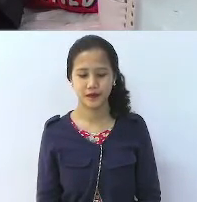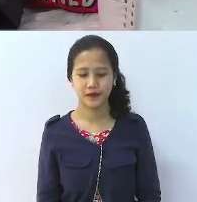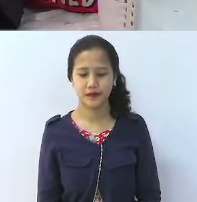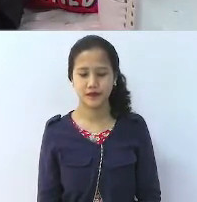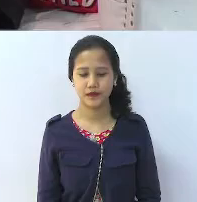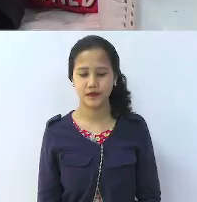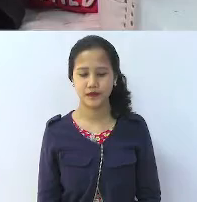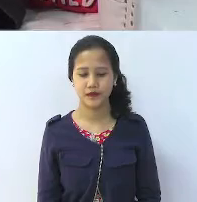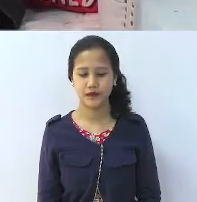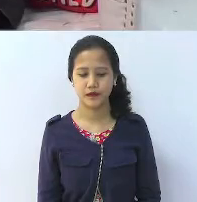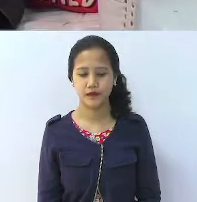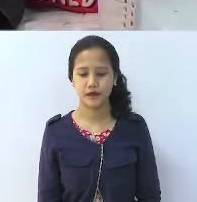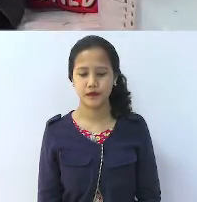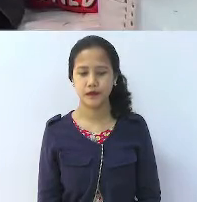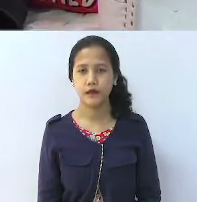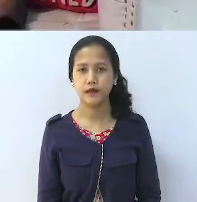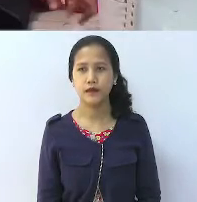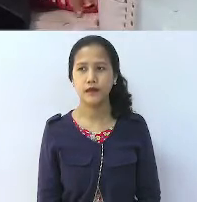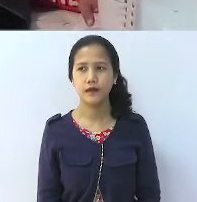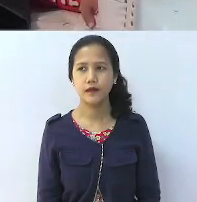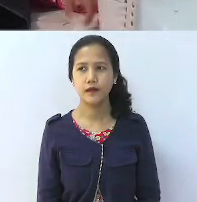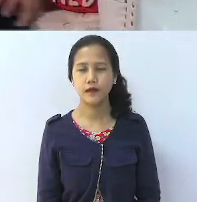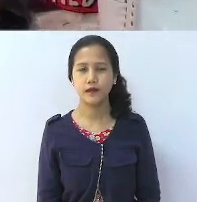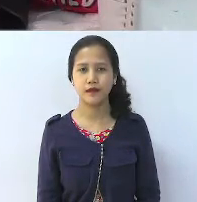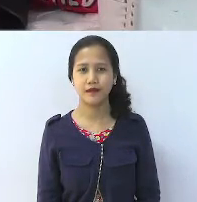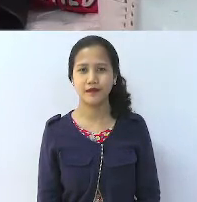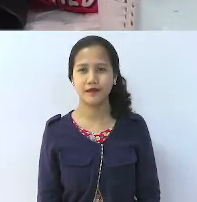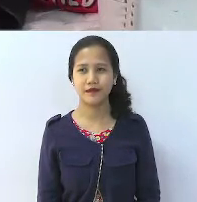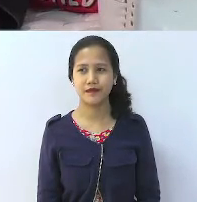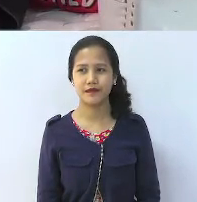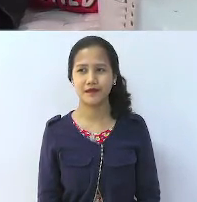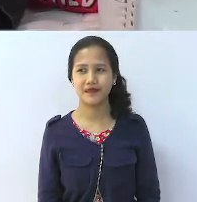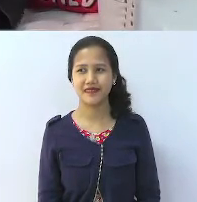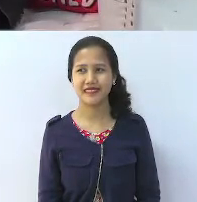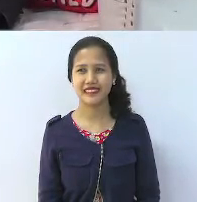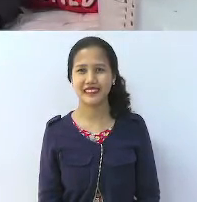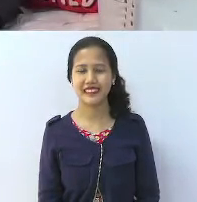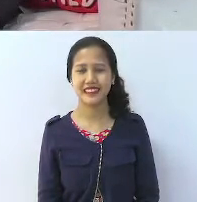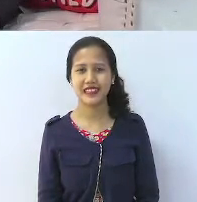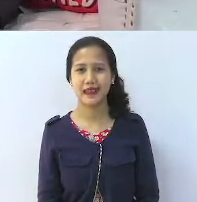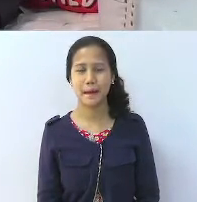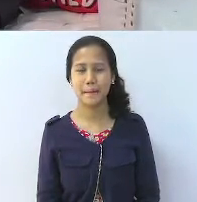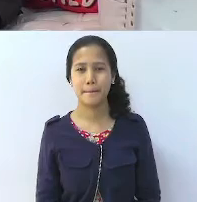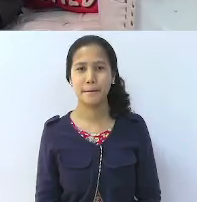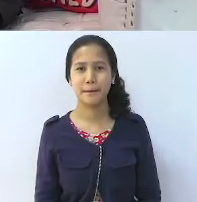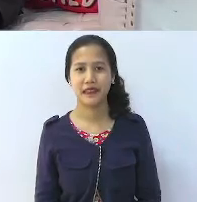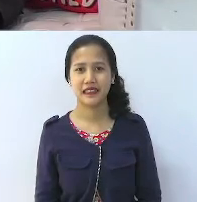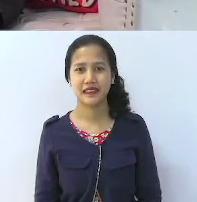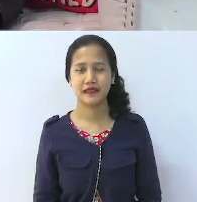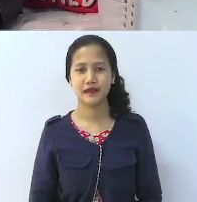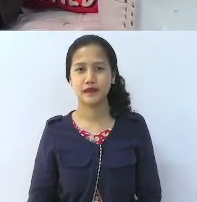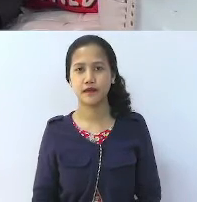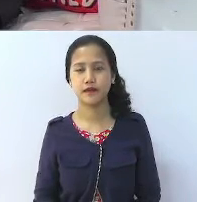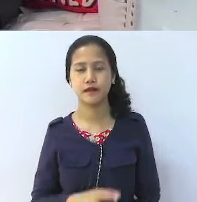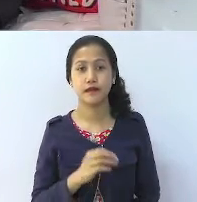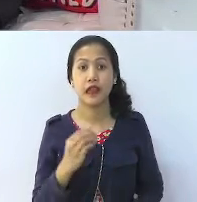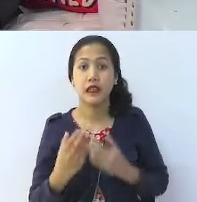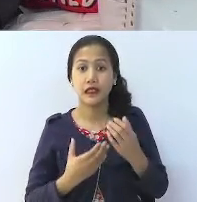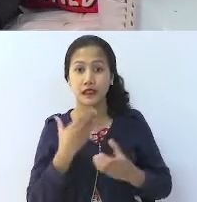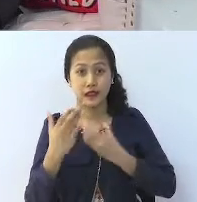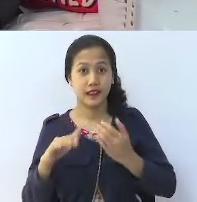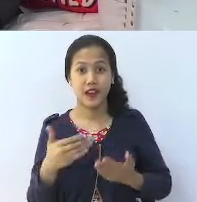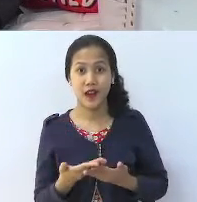Wow. Congratulations. At ang secretary si Rhea. At ang secretary ay si Rhea. Tama, si Ma'am Rhea. Si